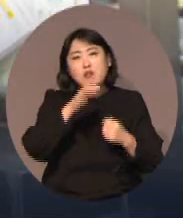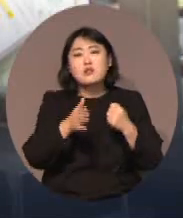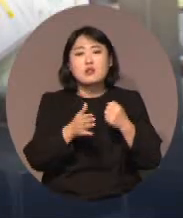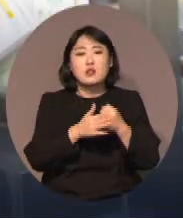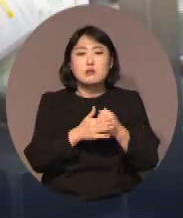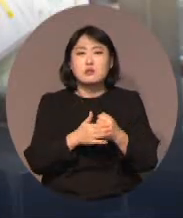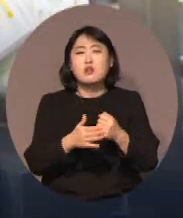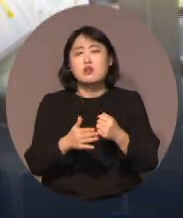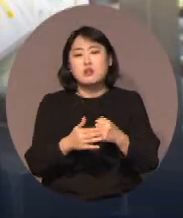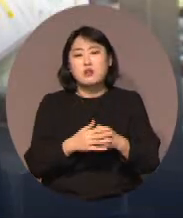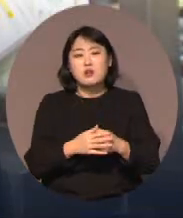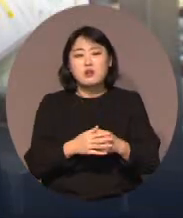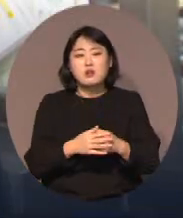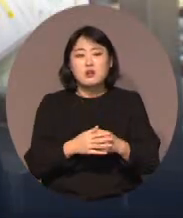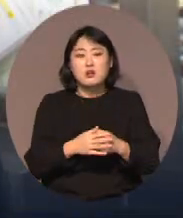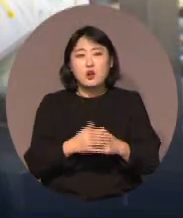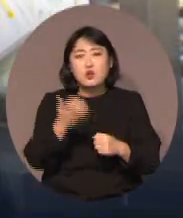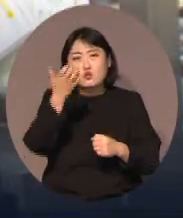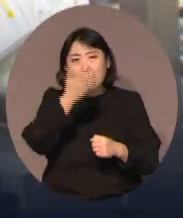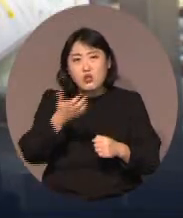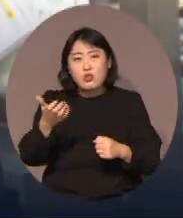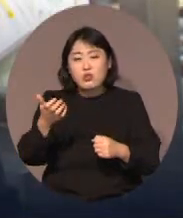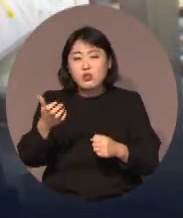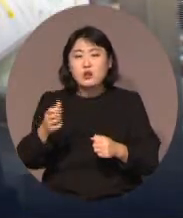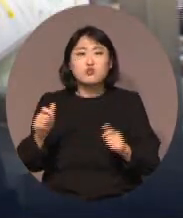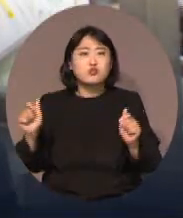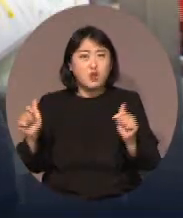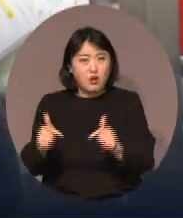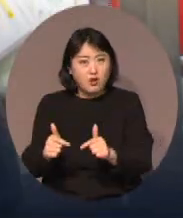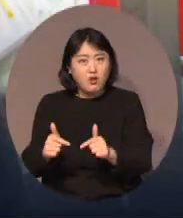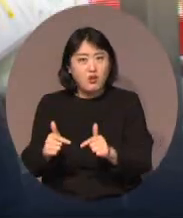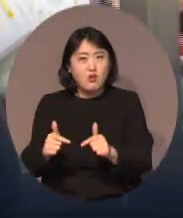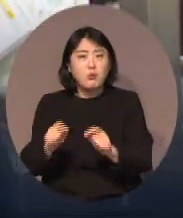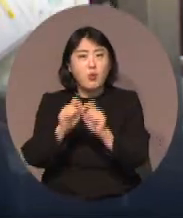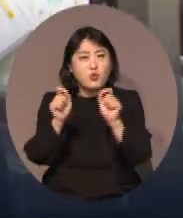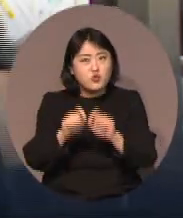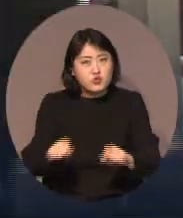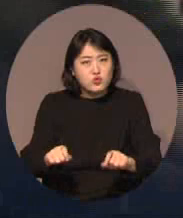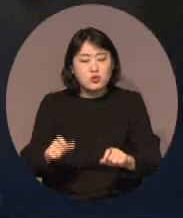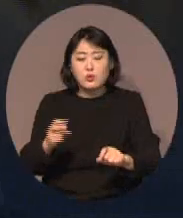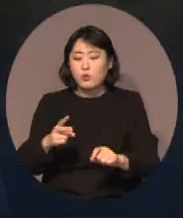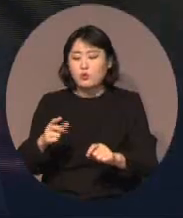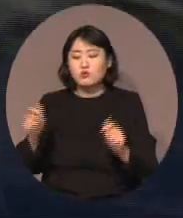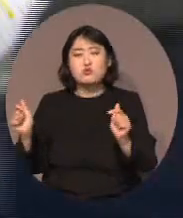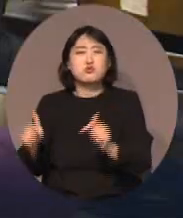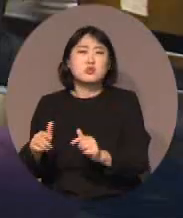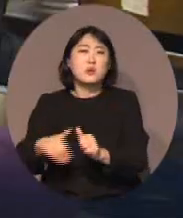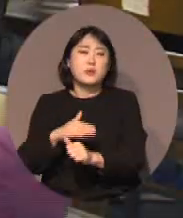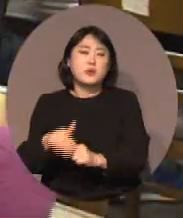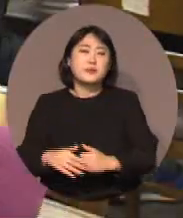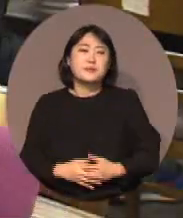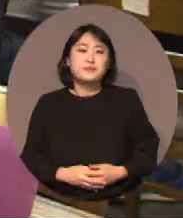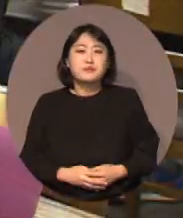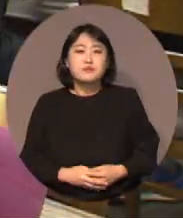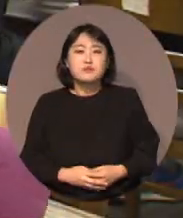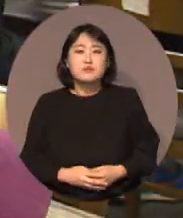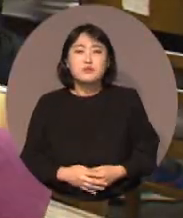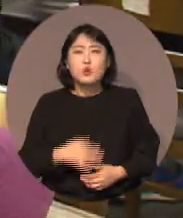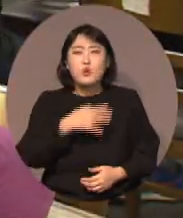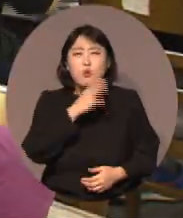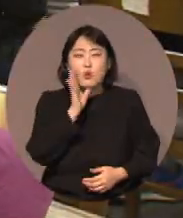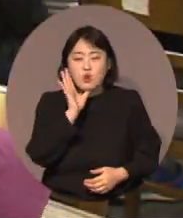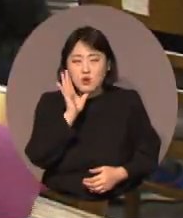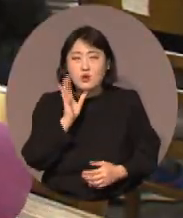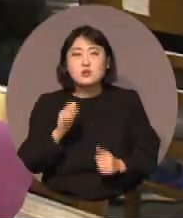이러다 보니까 후원 같은 경우는 좀 정체되거나 아니면은 좀 줄어들고 있는 상황이기는 합니다. 고령화